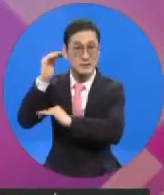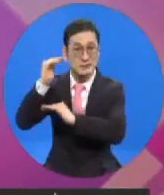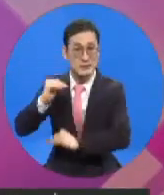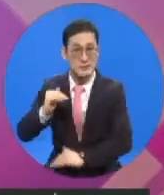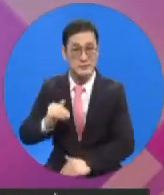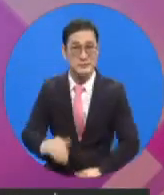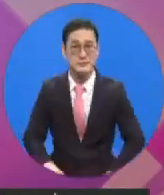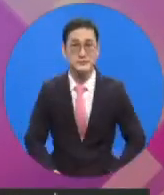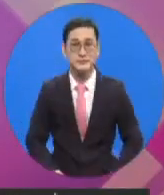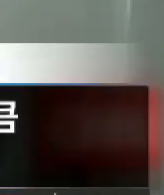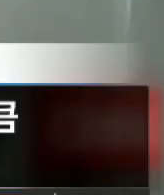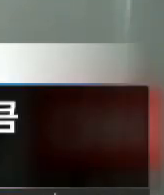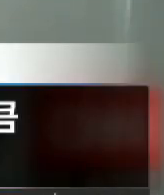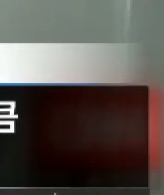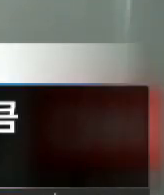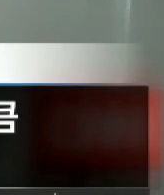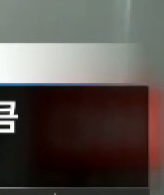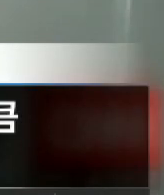준비했는데요. 들어보시죠.